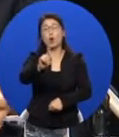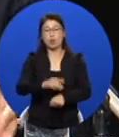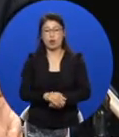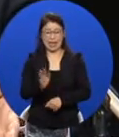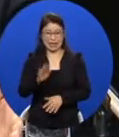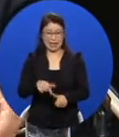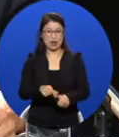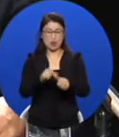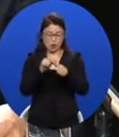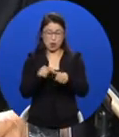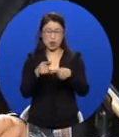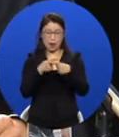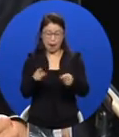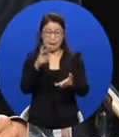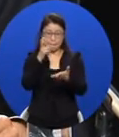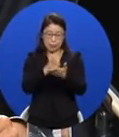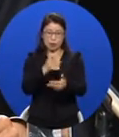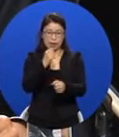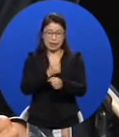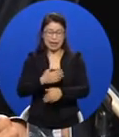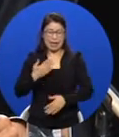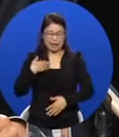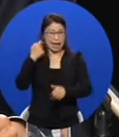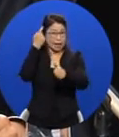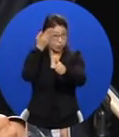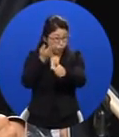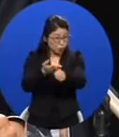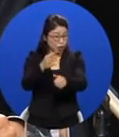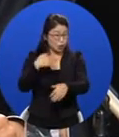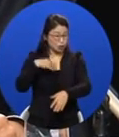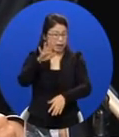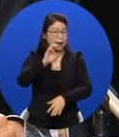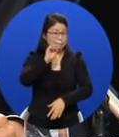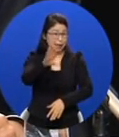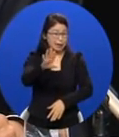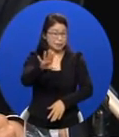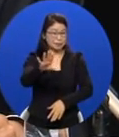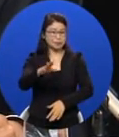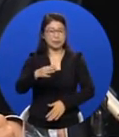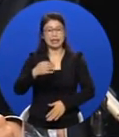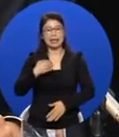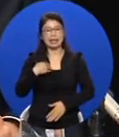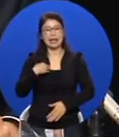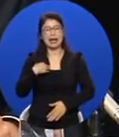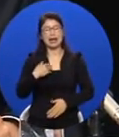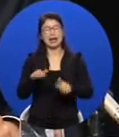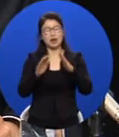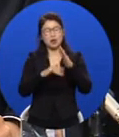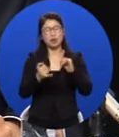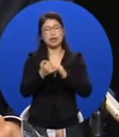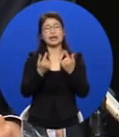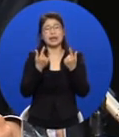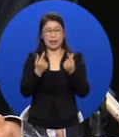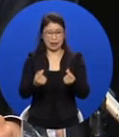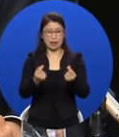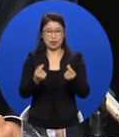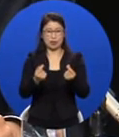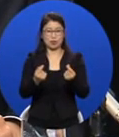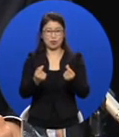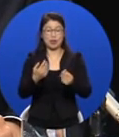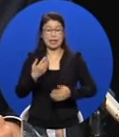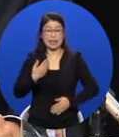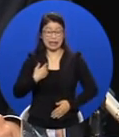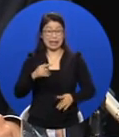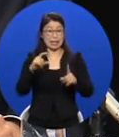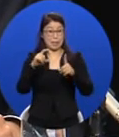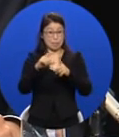고용영향제를 평가해서 제가 말씀을 드릴게요. 저랑 사실 공약이 같아요. 저는 명칭을